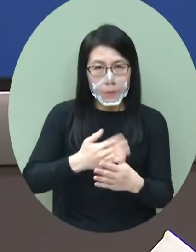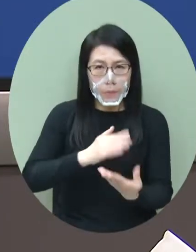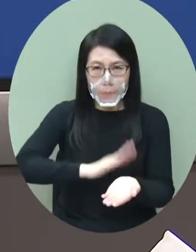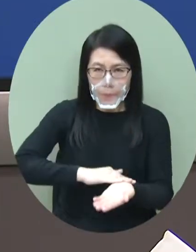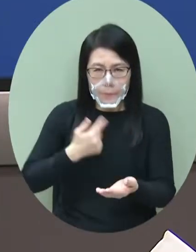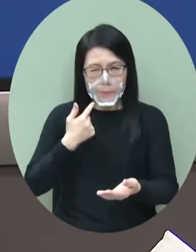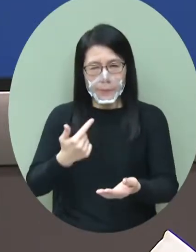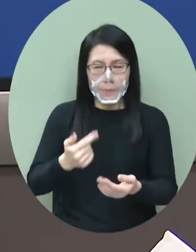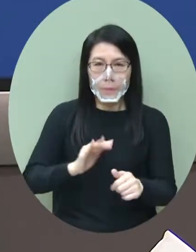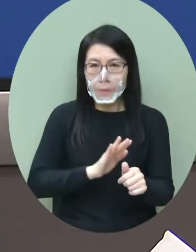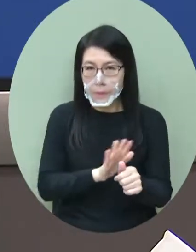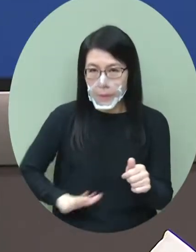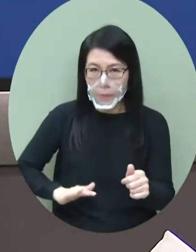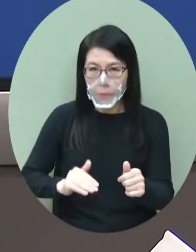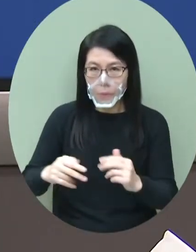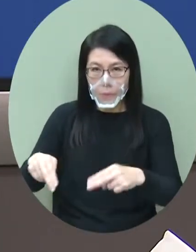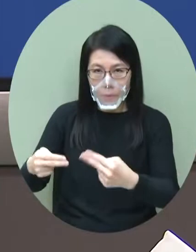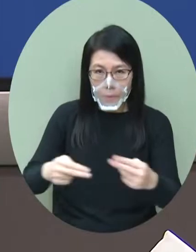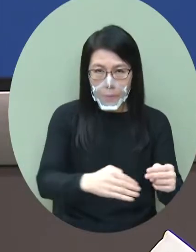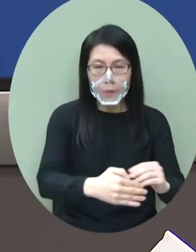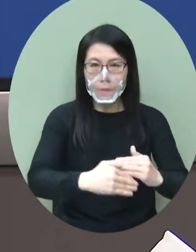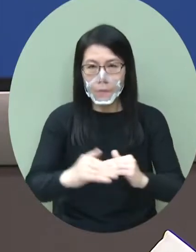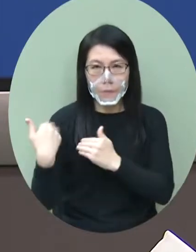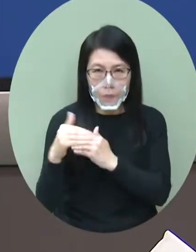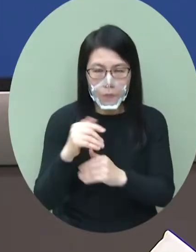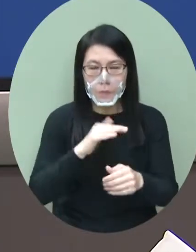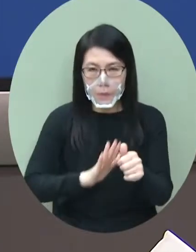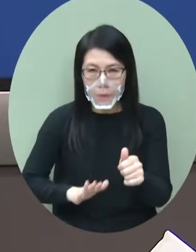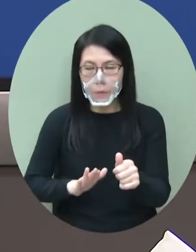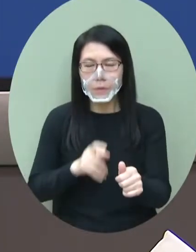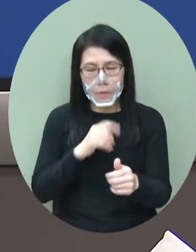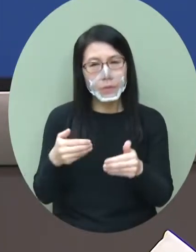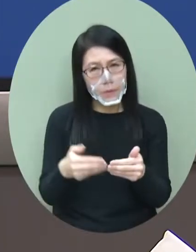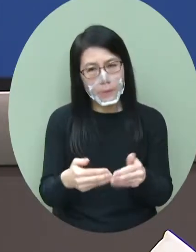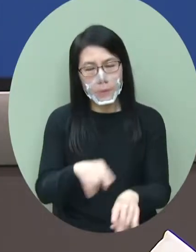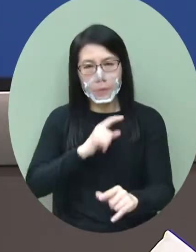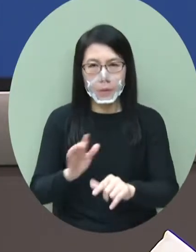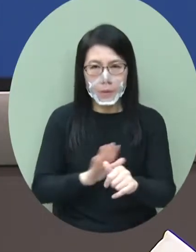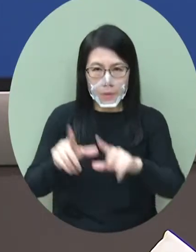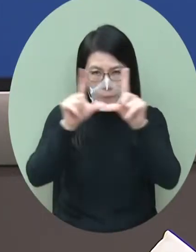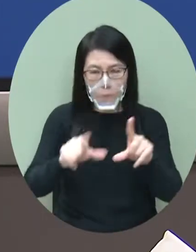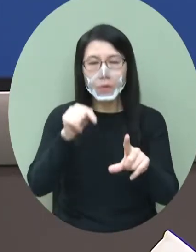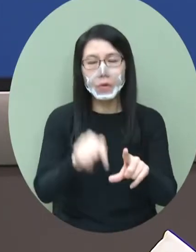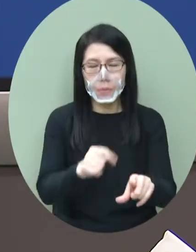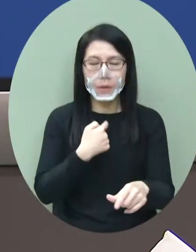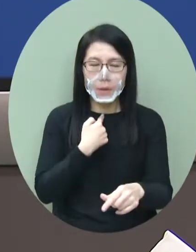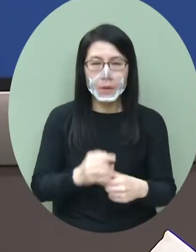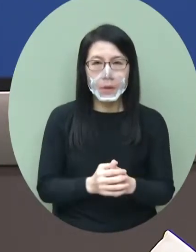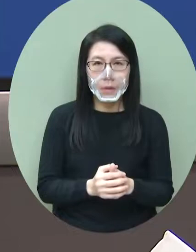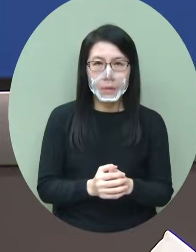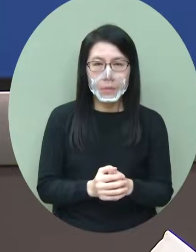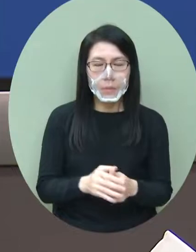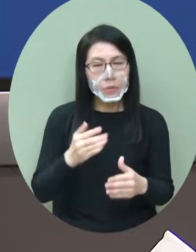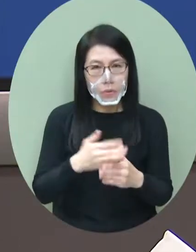为疫情的严峻而影响到这些跨境的物流的话，将会直接的影响到市民的日常所